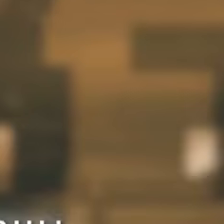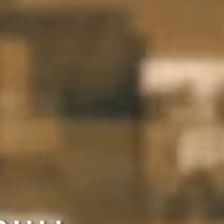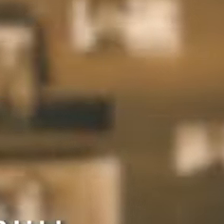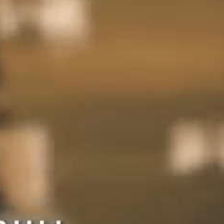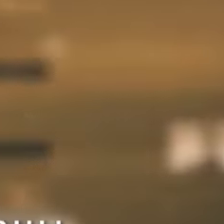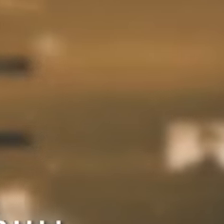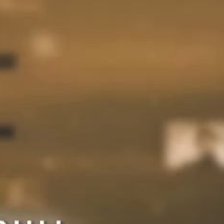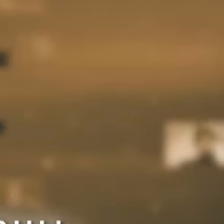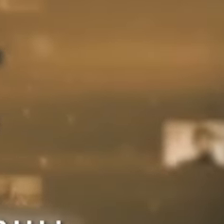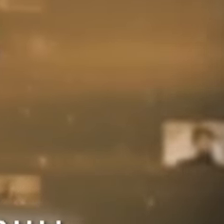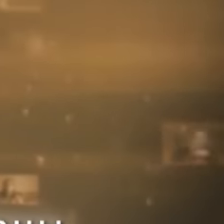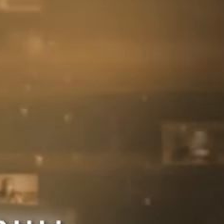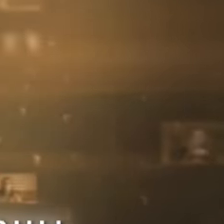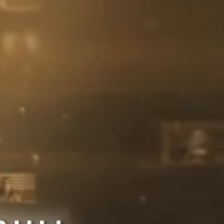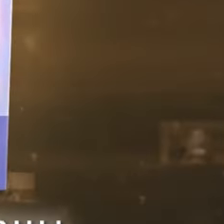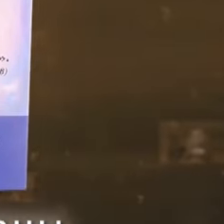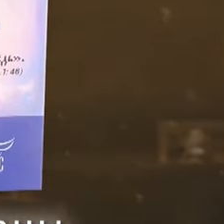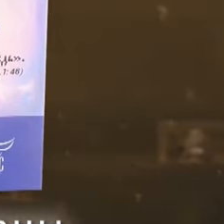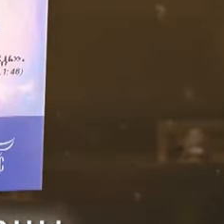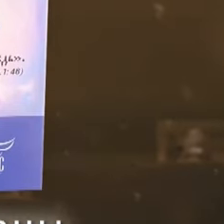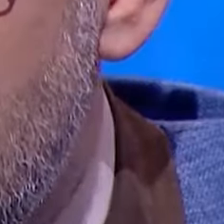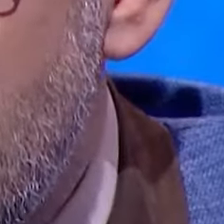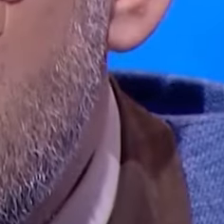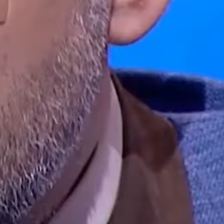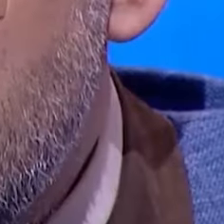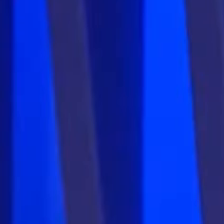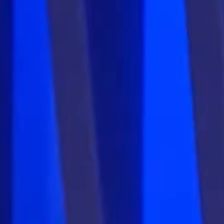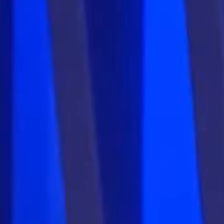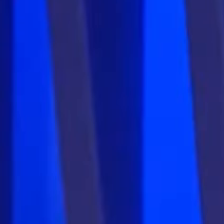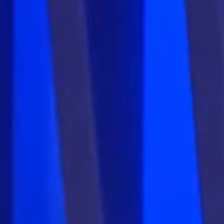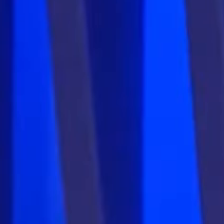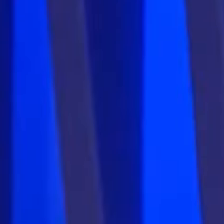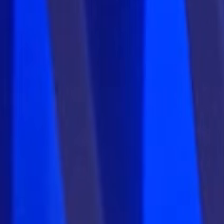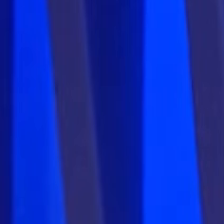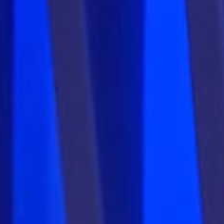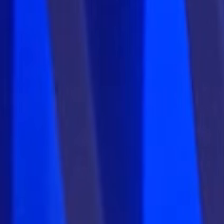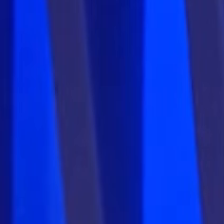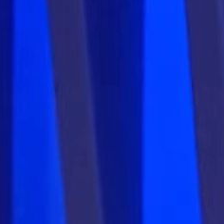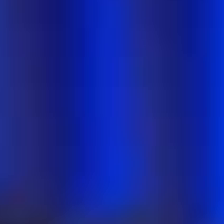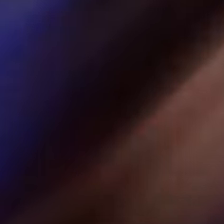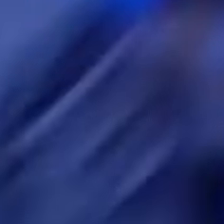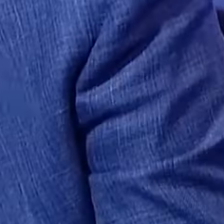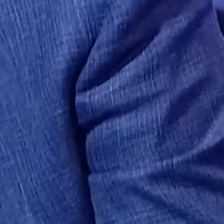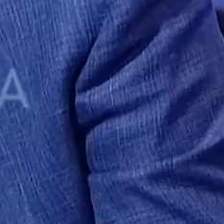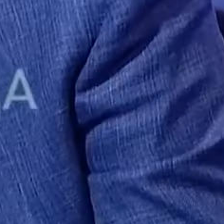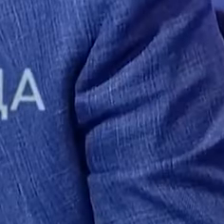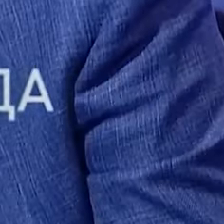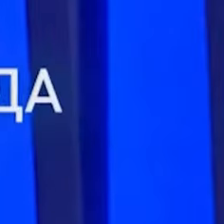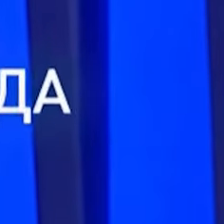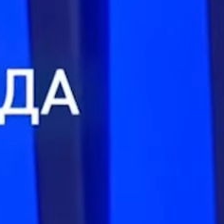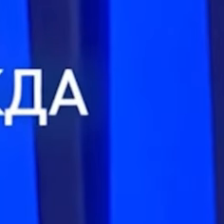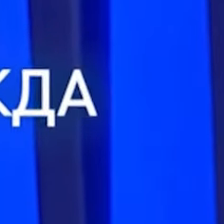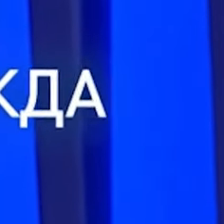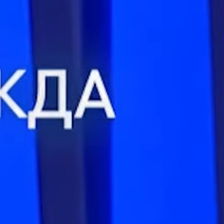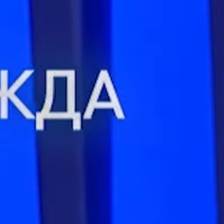полках страны и на сайте spastv.ru. Вера. А какое счастье ходить всей семьей на службу. Надежда.